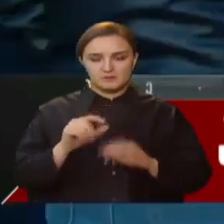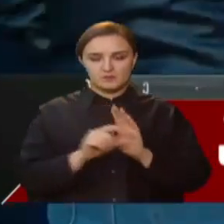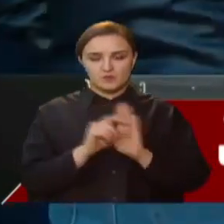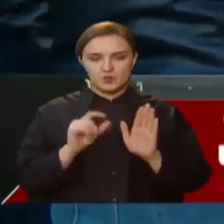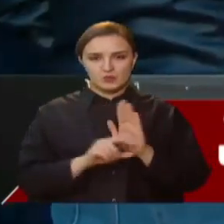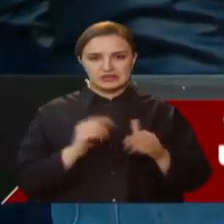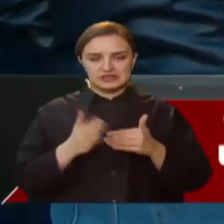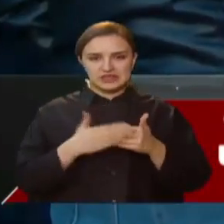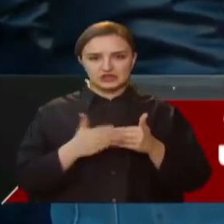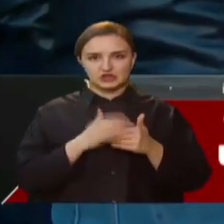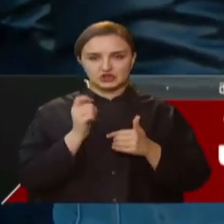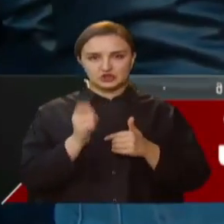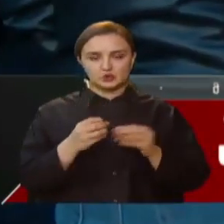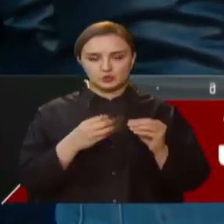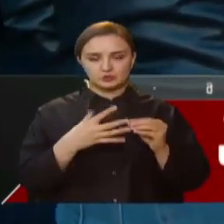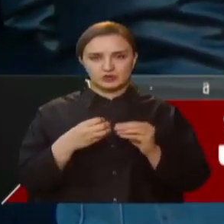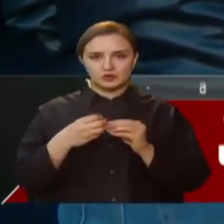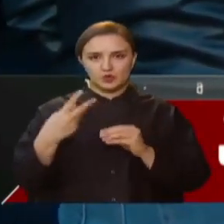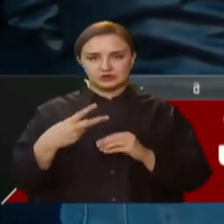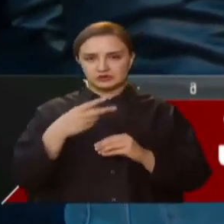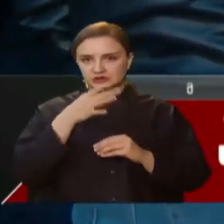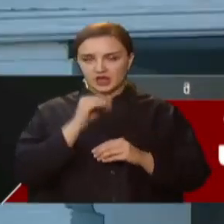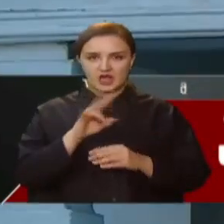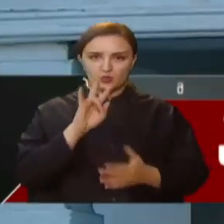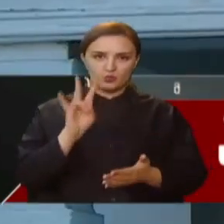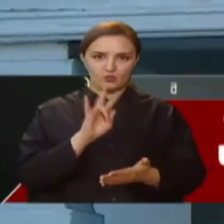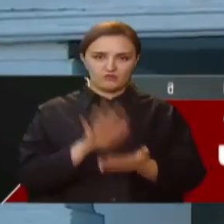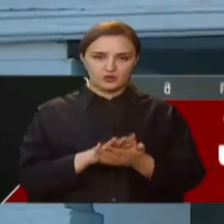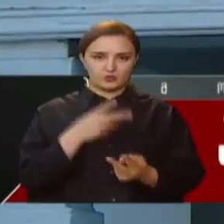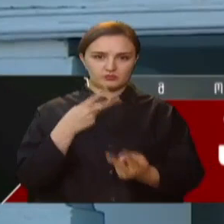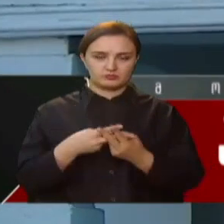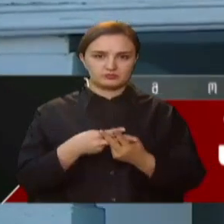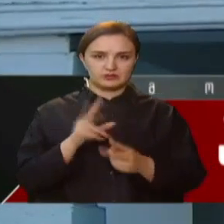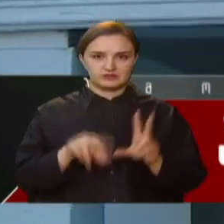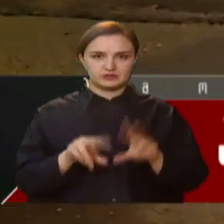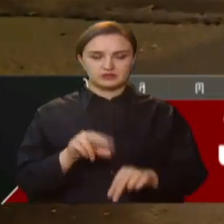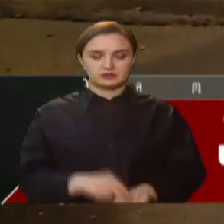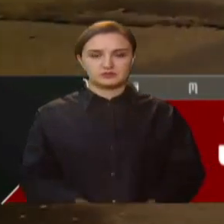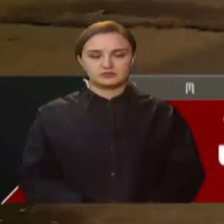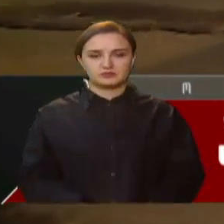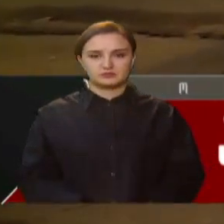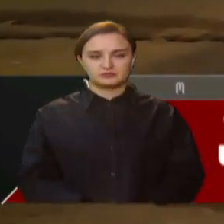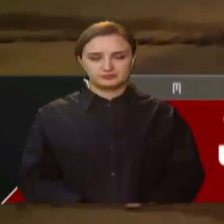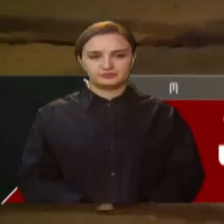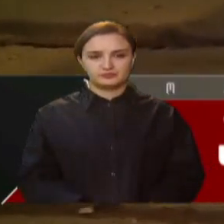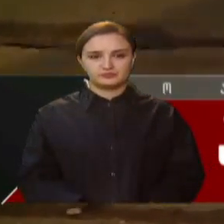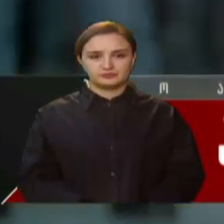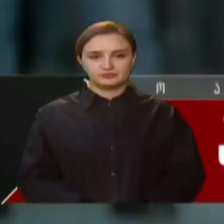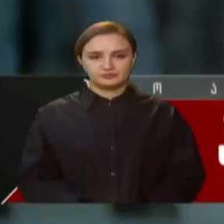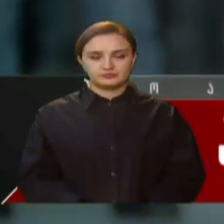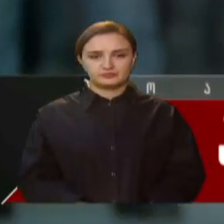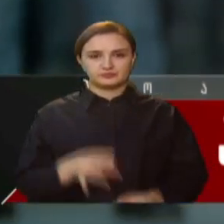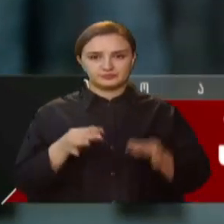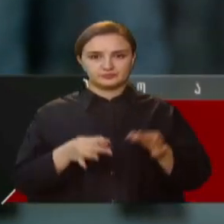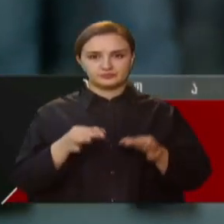მუხლების სასჯელის სახით და ზომად 15-დან 20 წლამდე ან უვადო თავისუფლების აღკვეთა სიტუალისტინებს. სასამართლომ სრულად